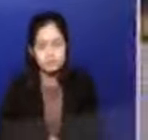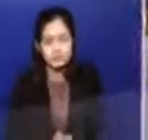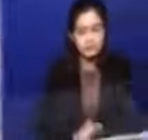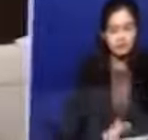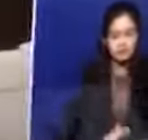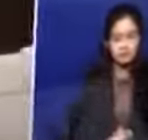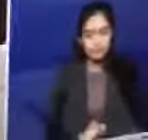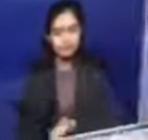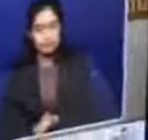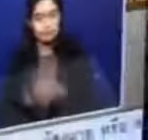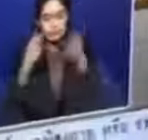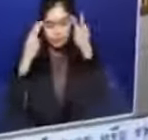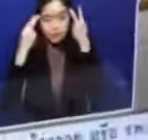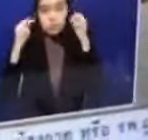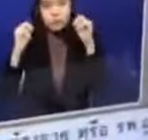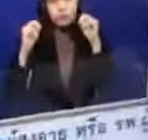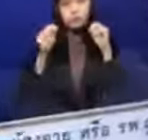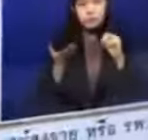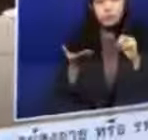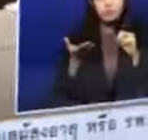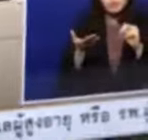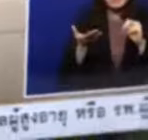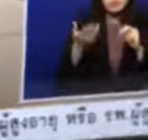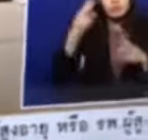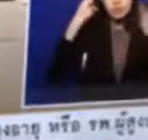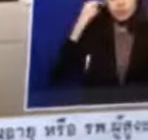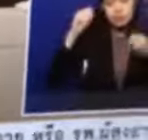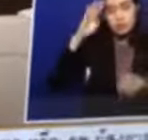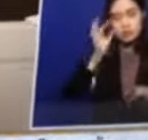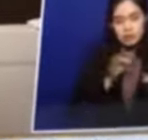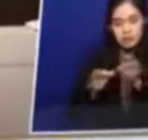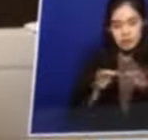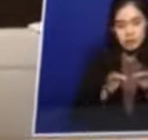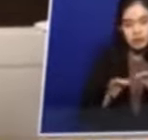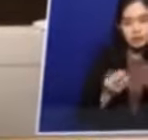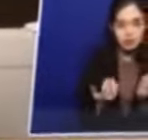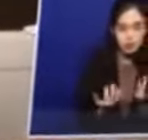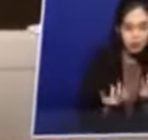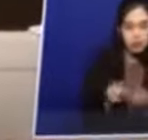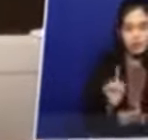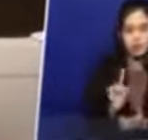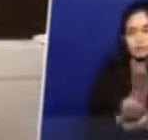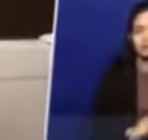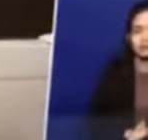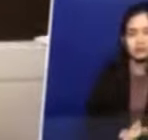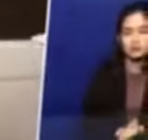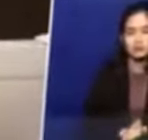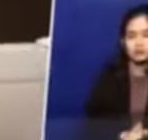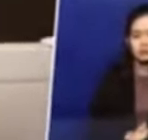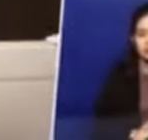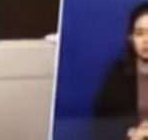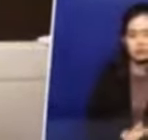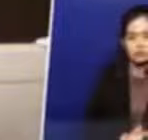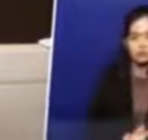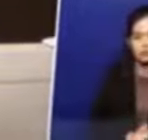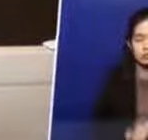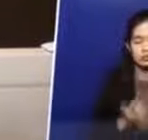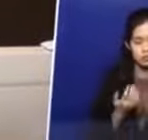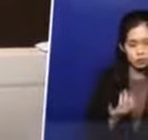ท่านนายกจะชี้แจงตอนนี้หรือจะรอก่อนครับท่านไม่ต้องยังไม่ต้องชี้แจงก็ได้นะครับจะรอท่านสมาชิกอีกท่านไหม